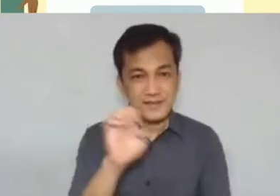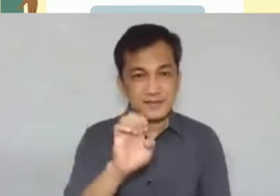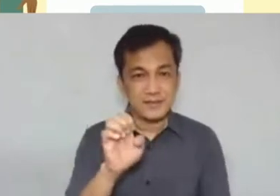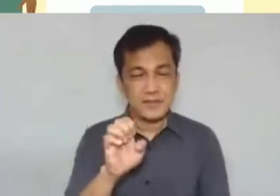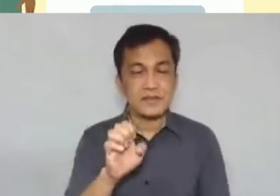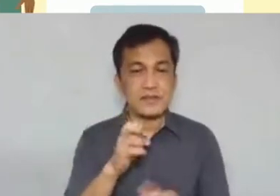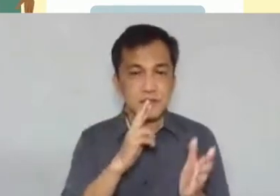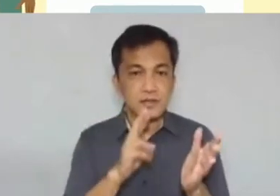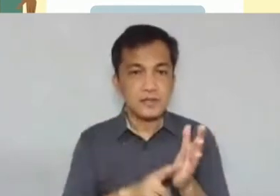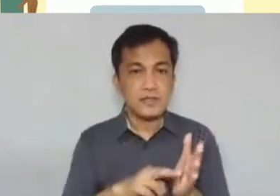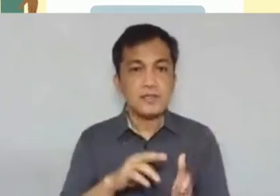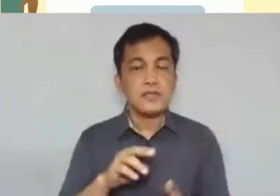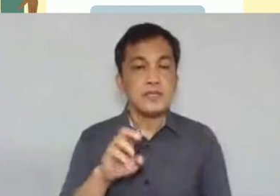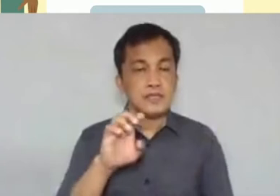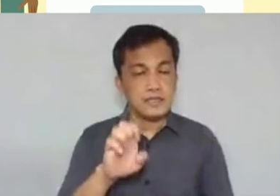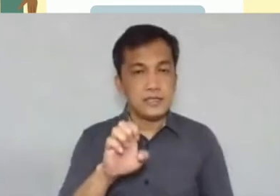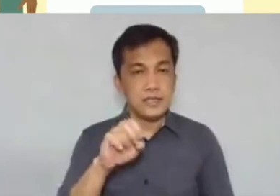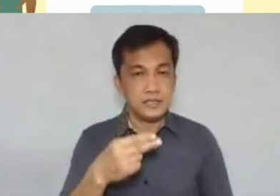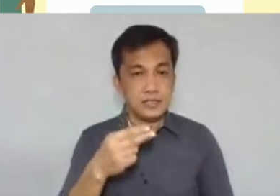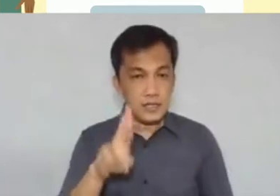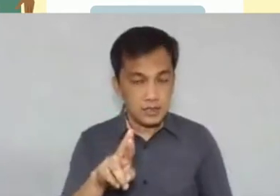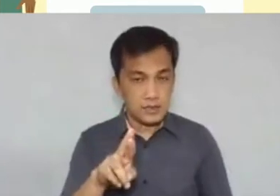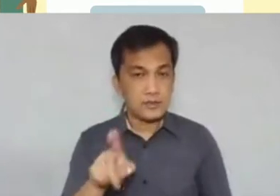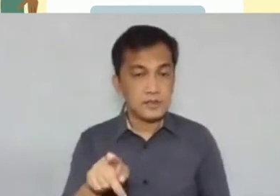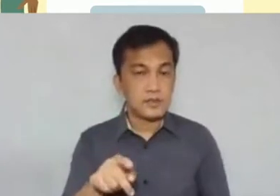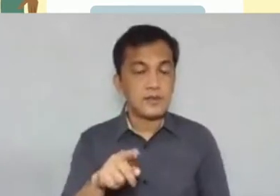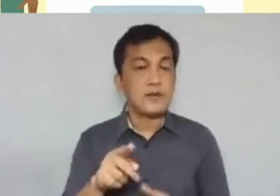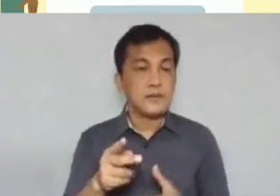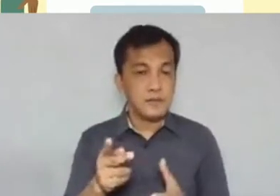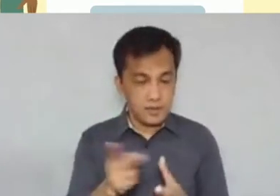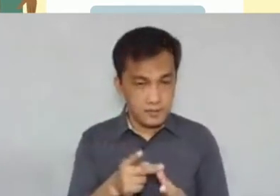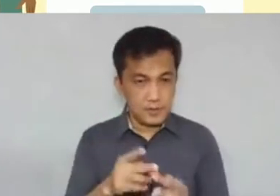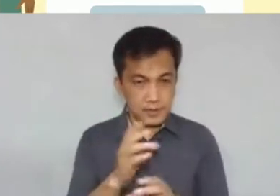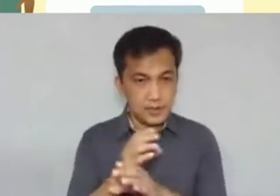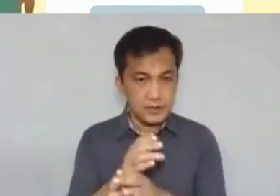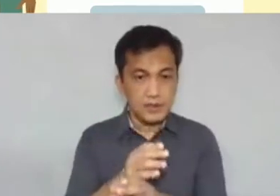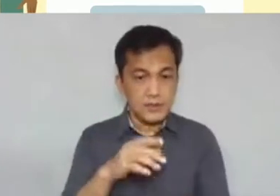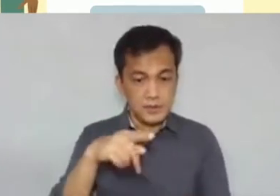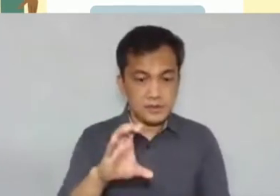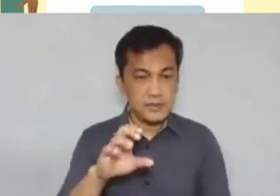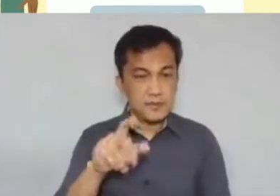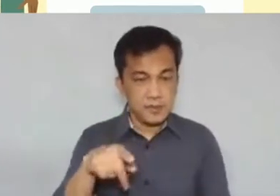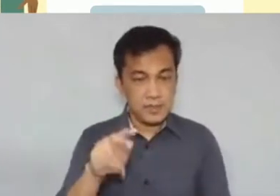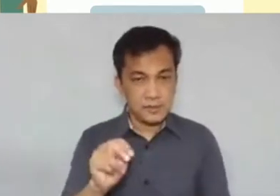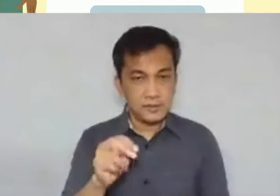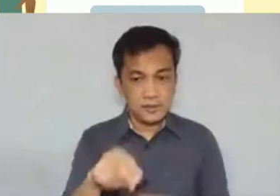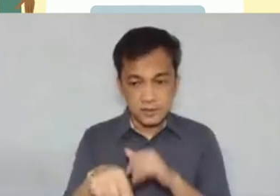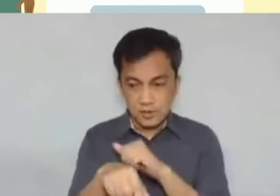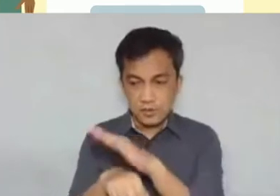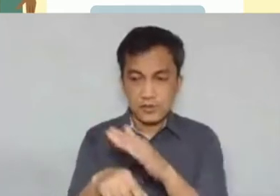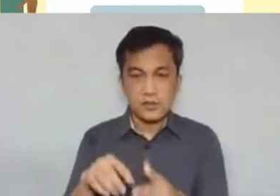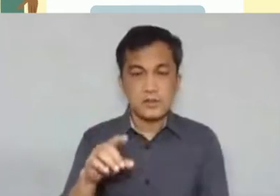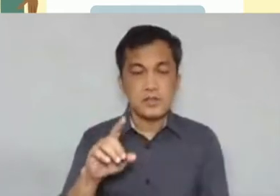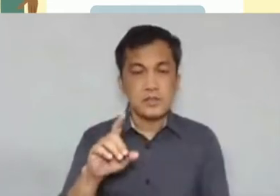o EHR ng kanilang Primary Care Provider Network o PCPN, nagpadala ang BHW ng